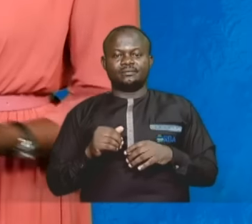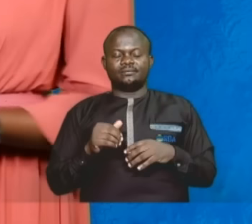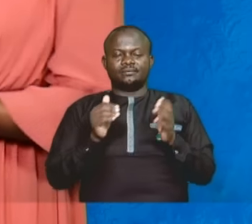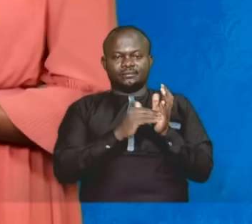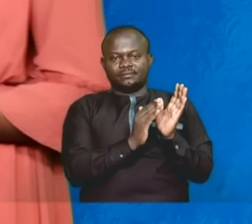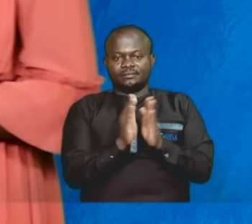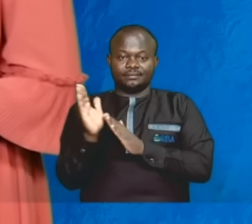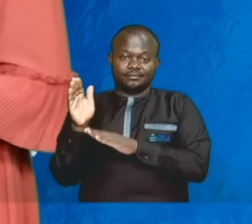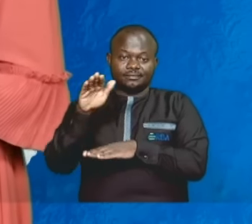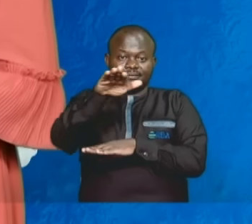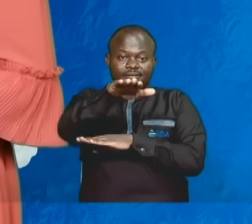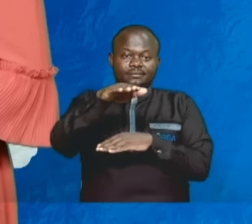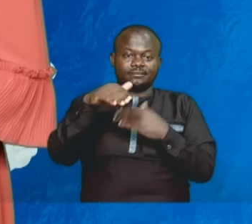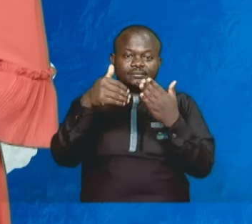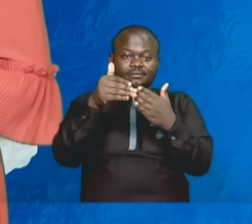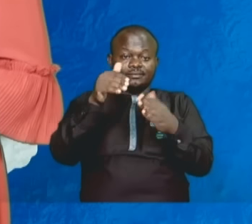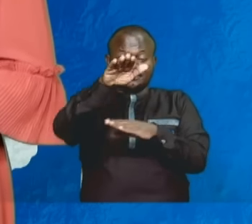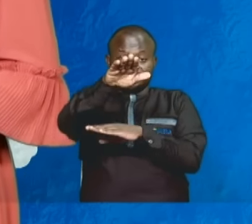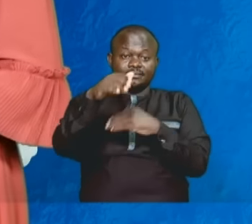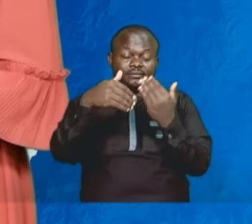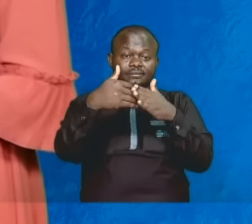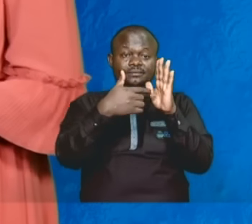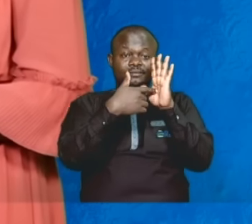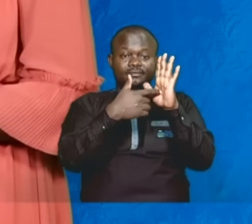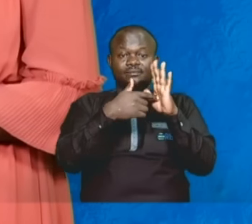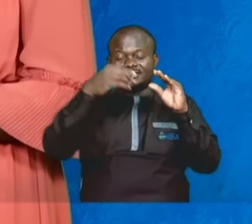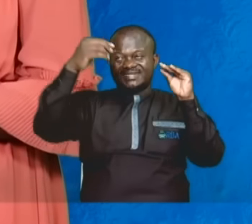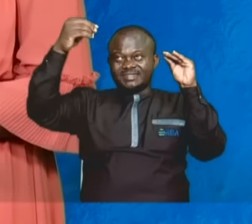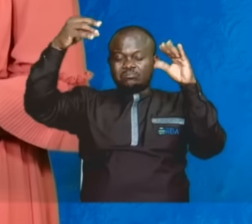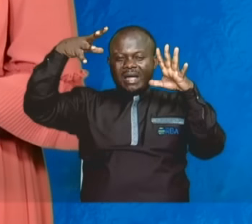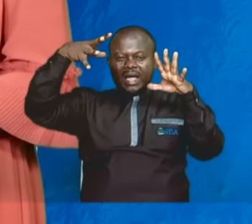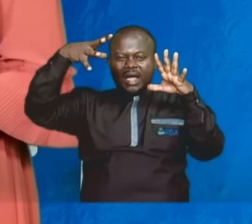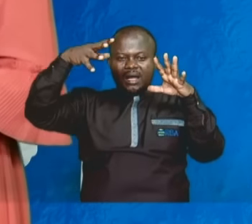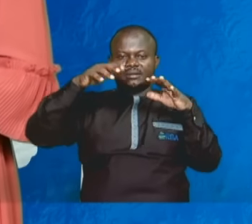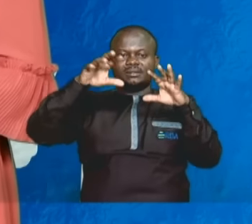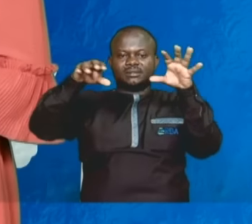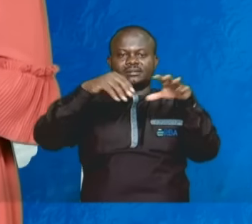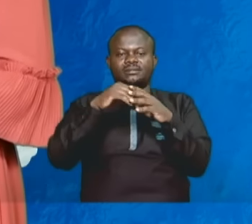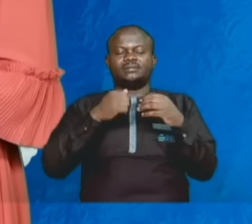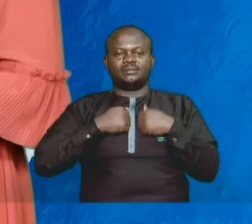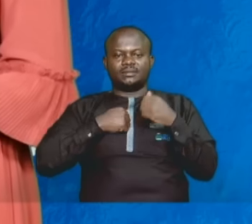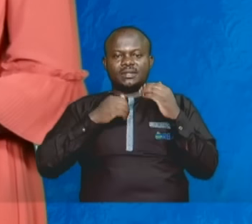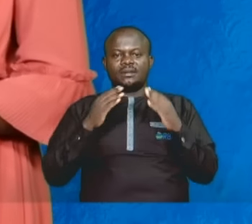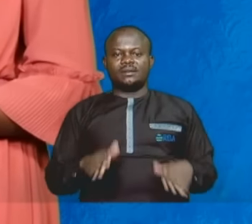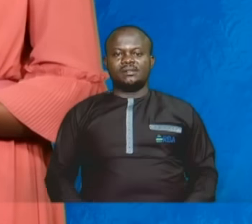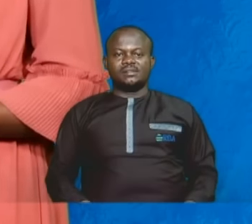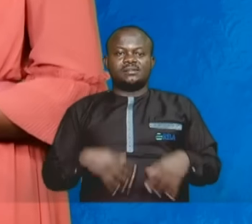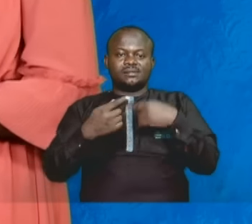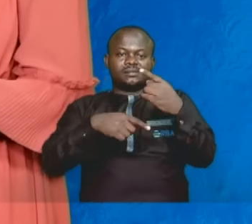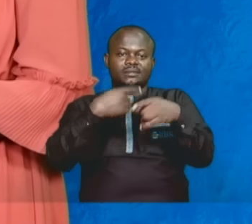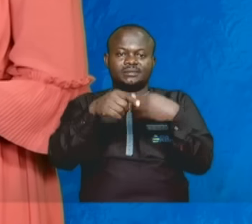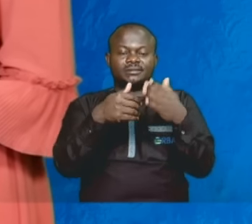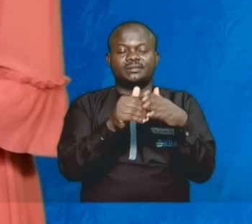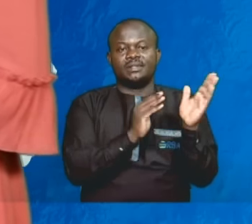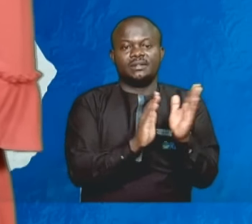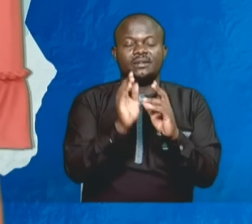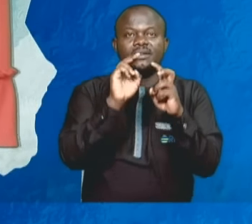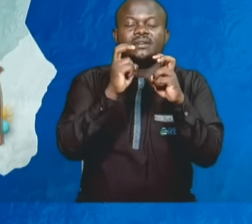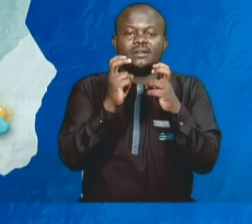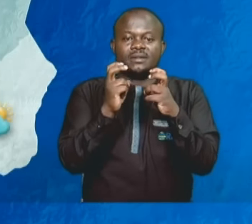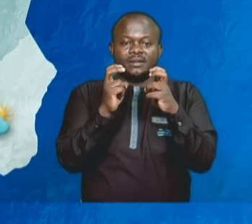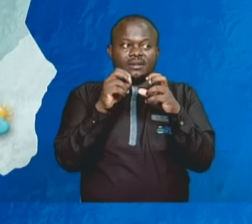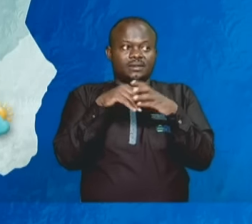masaha ku gicamunsi, gusa ku gicamunsi hazagaragara izuba mu turere twinshi tw'u Rwanda. Turakomeza rero guteganya yuko